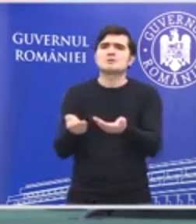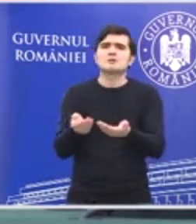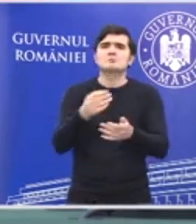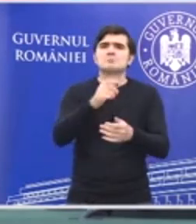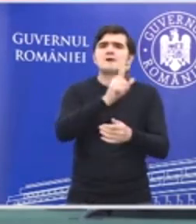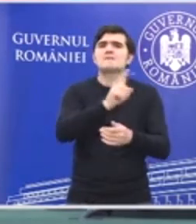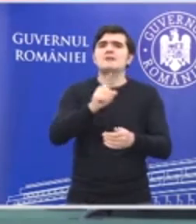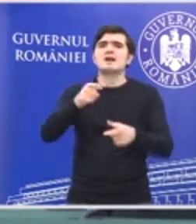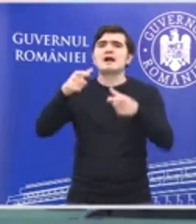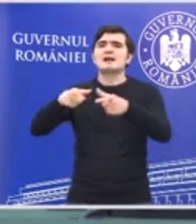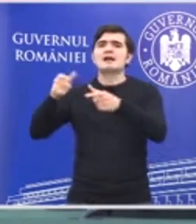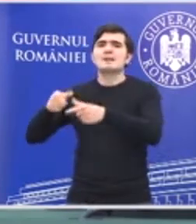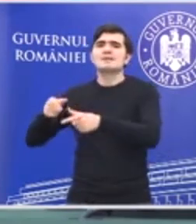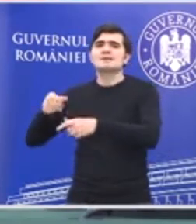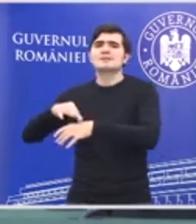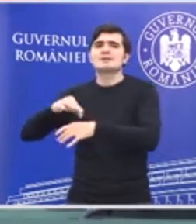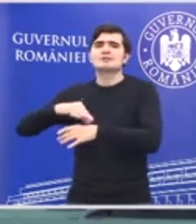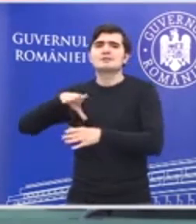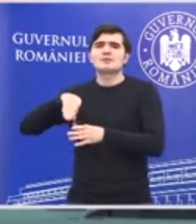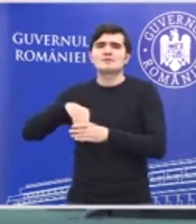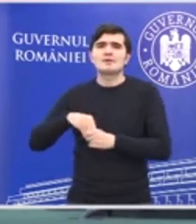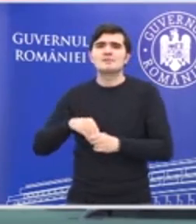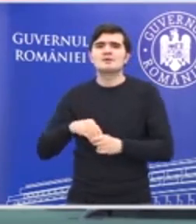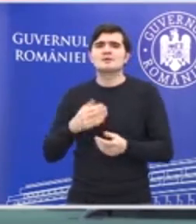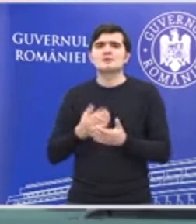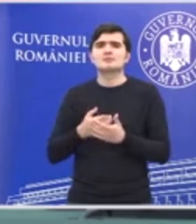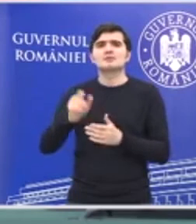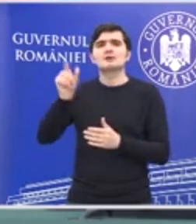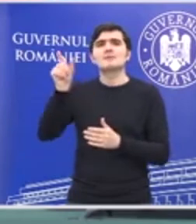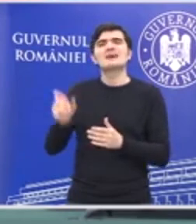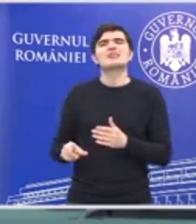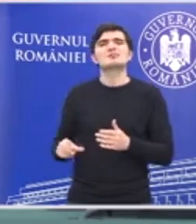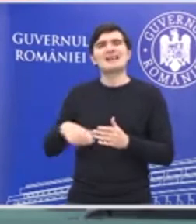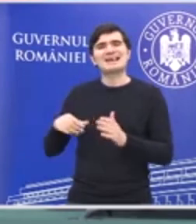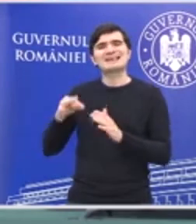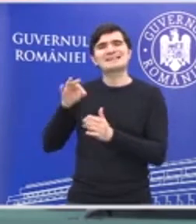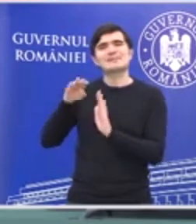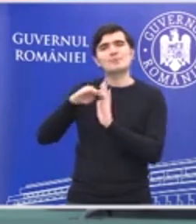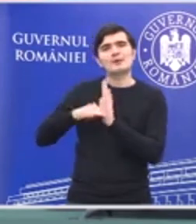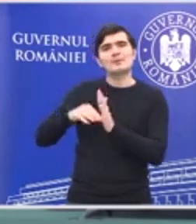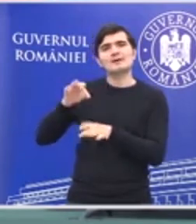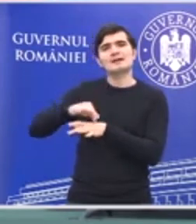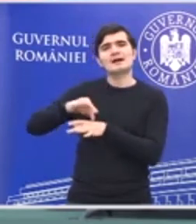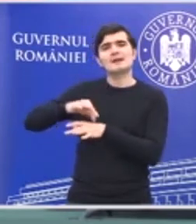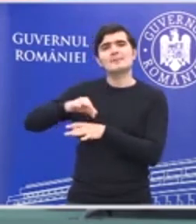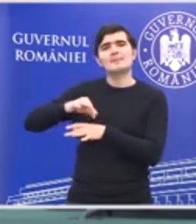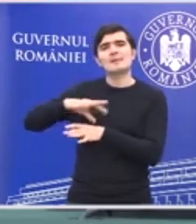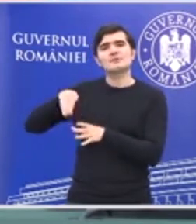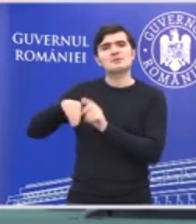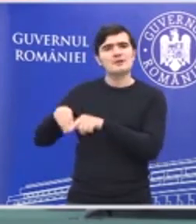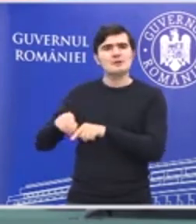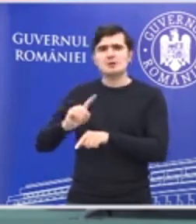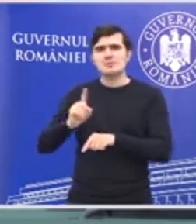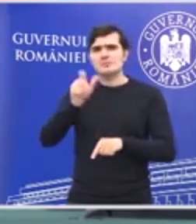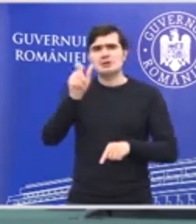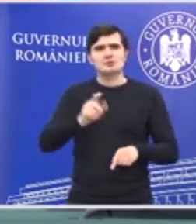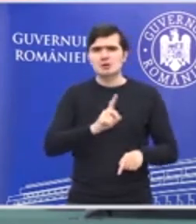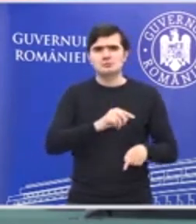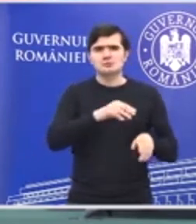de faptul că persoanele sunt programate la cabinetul medicului de familie și nu în platformă, încât să depindem